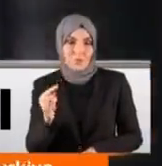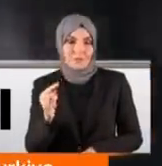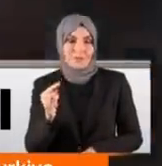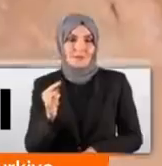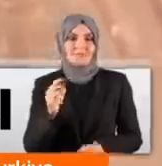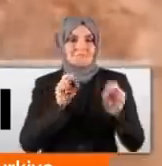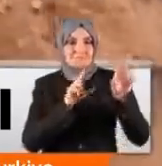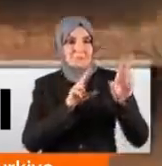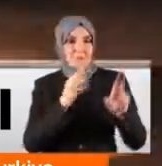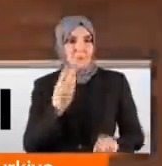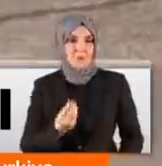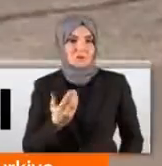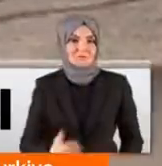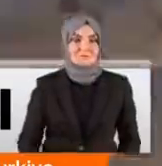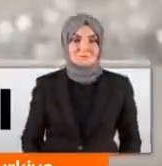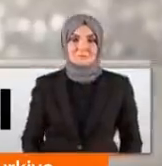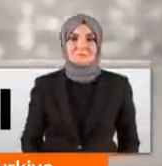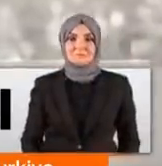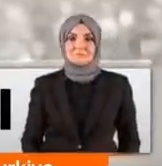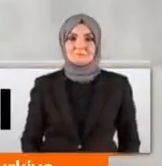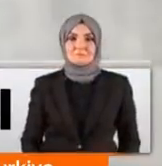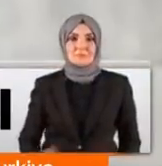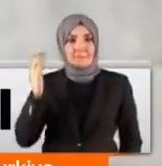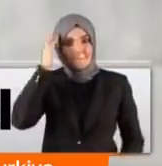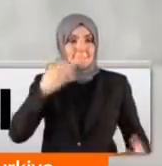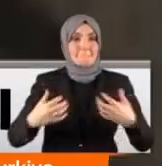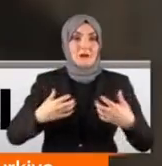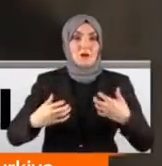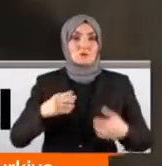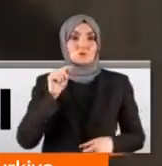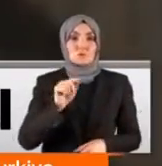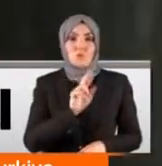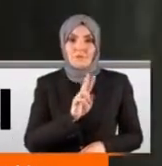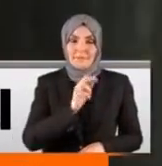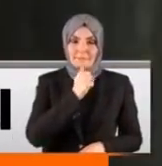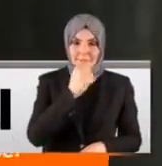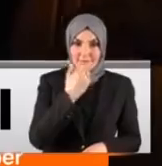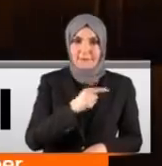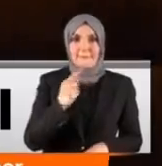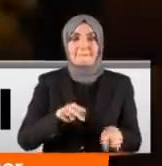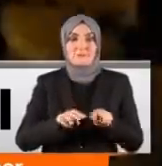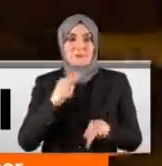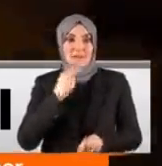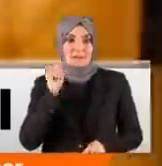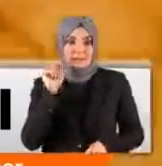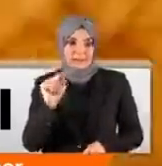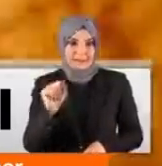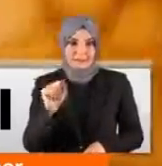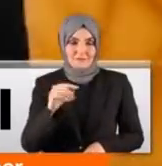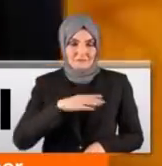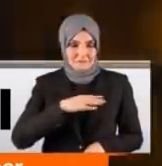abone ol ve başrollerini Vin Diesel ve Michelle rodriguez'in paylaştığı serinin önceki